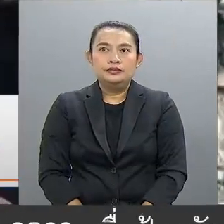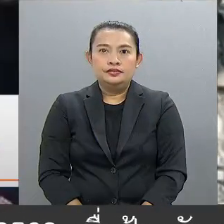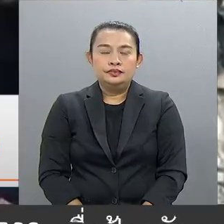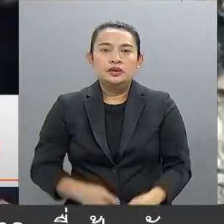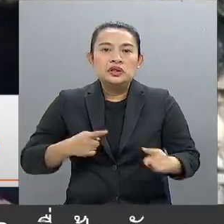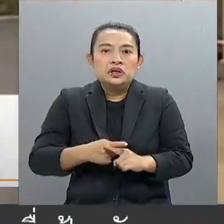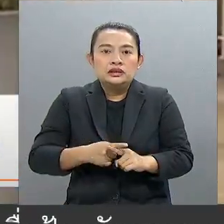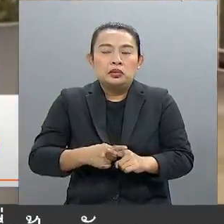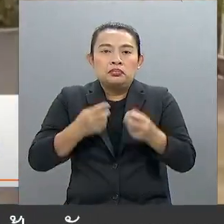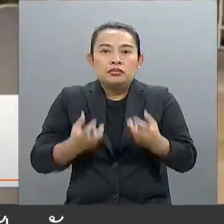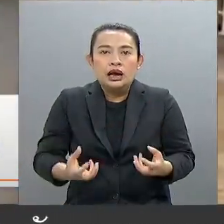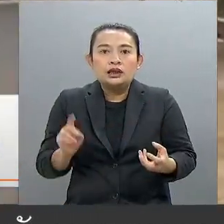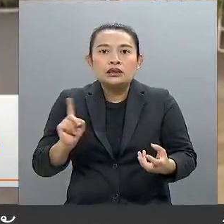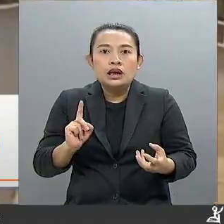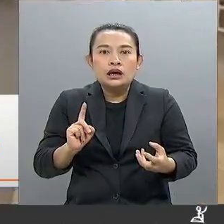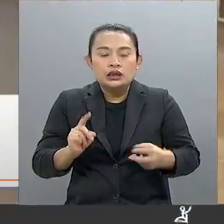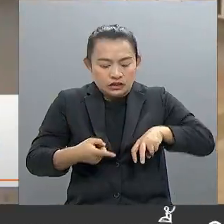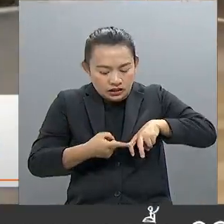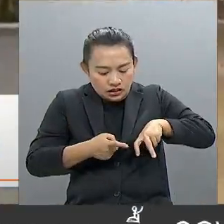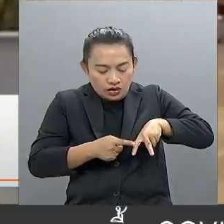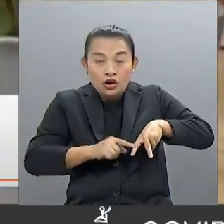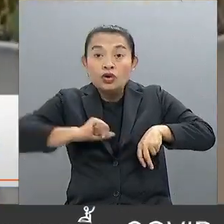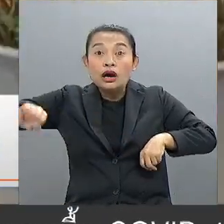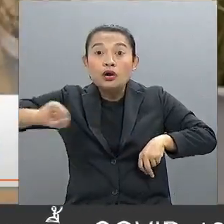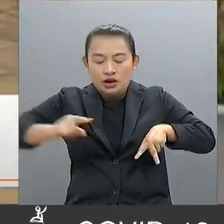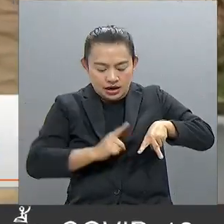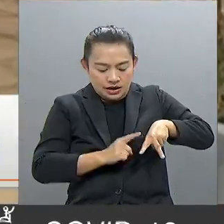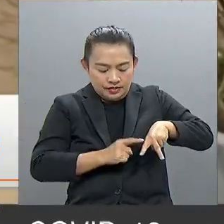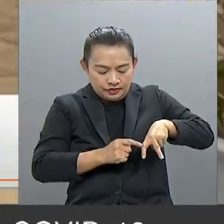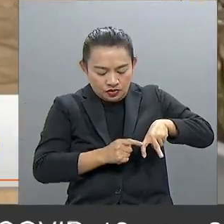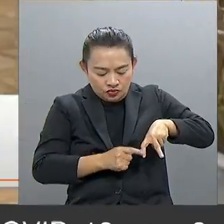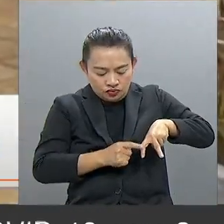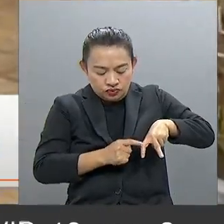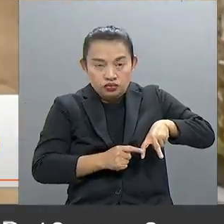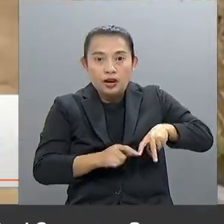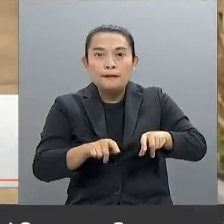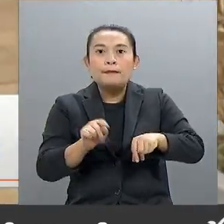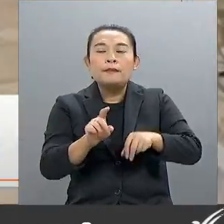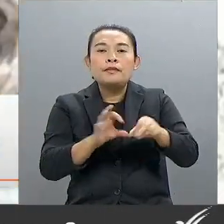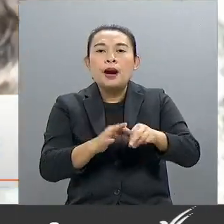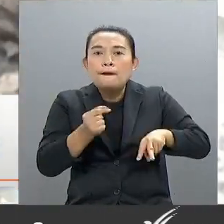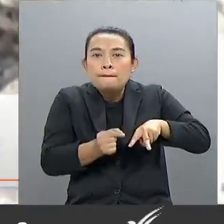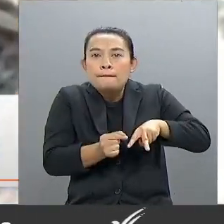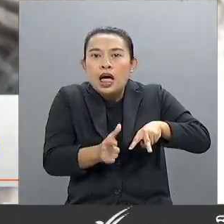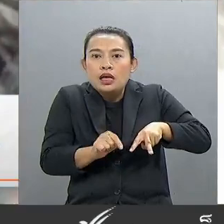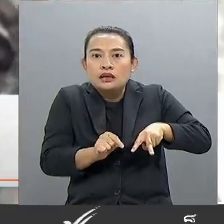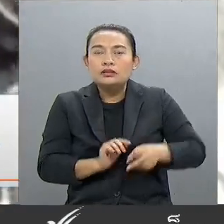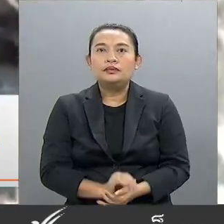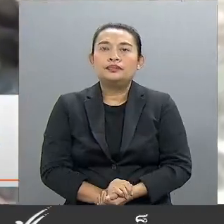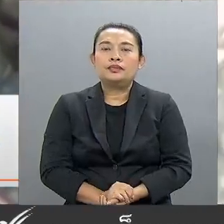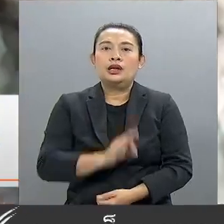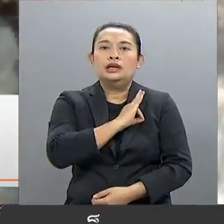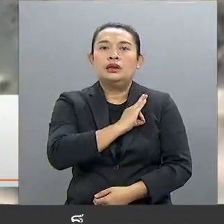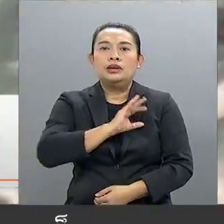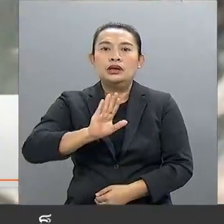ะคะที่เหนือเข่าข้างขวายาวลงมาเลยนะคะเบื้องต้นค่ะนายกัมปนาทสมาชิกสภาเทศบาลนคร